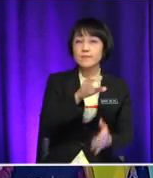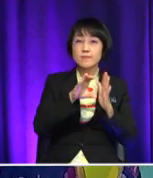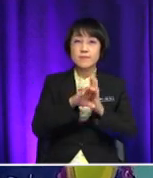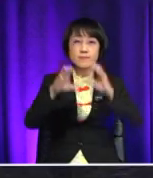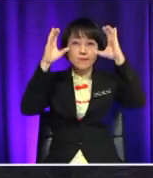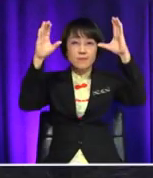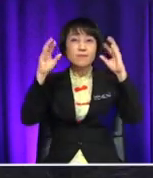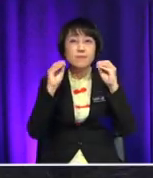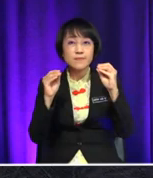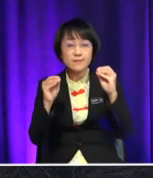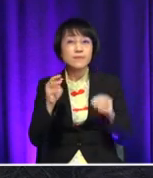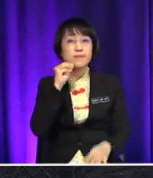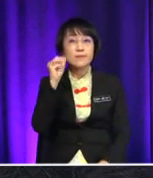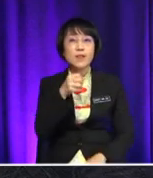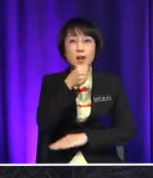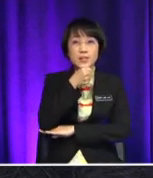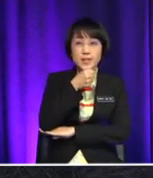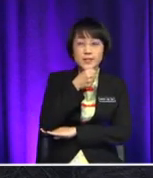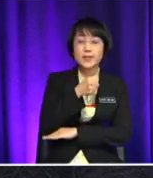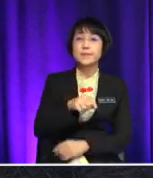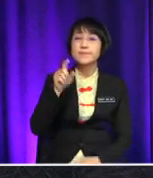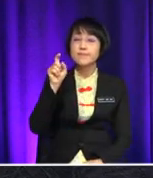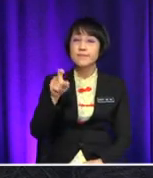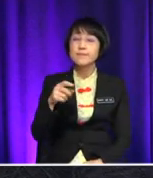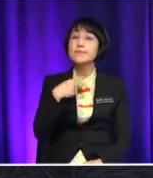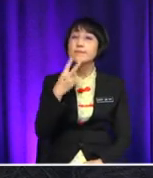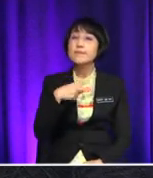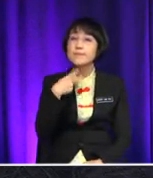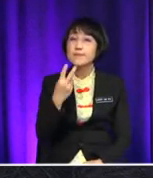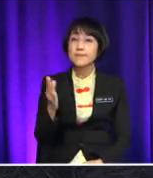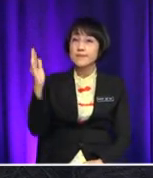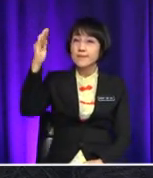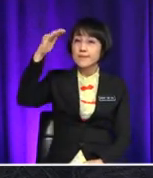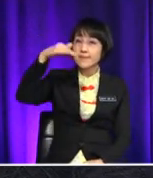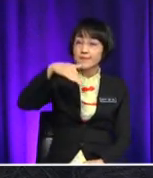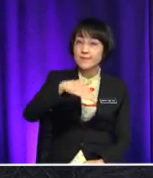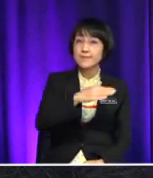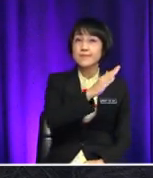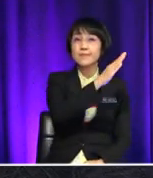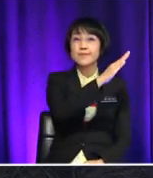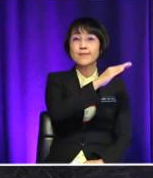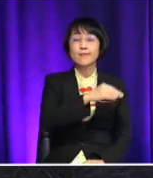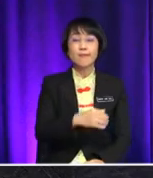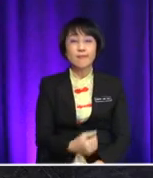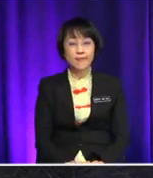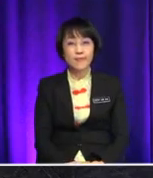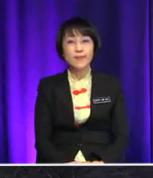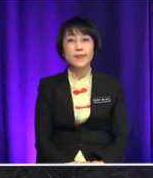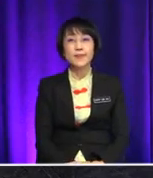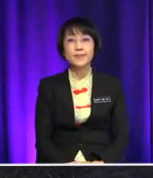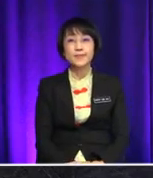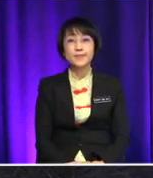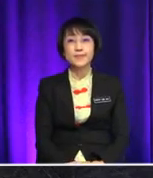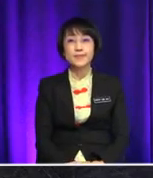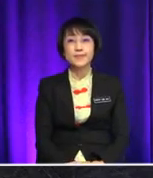menyampaikan maklumat sekalipun mengacari dan hapus saja komunikasi ini kita kena ada nada tinggi rendah